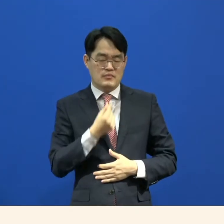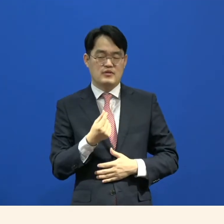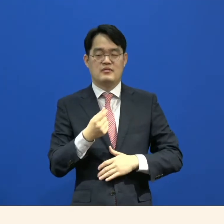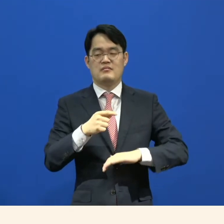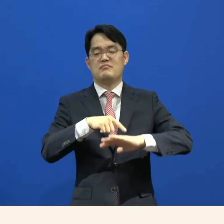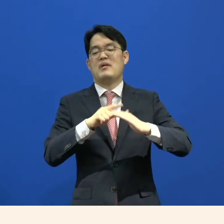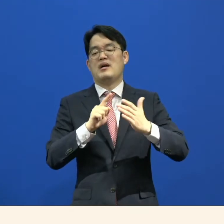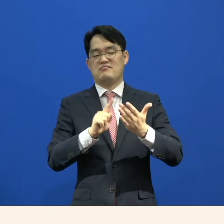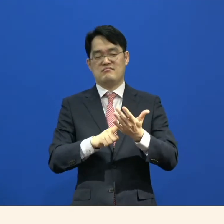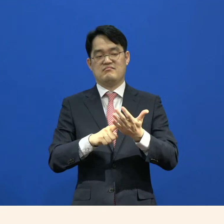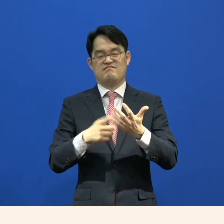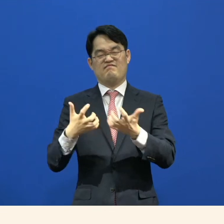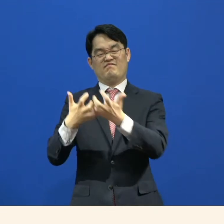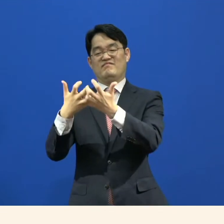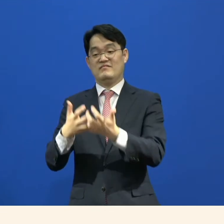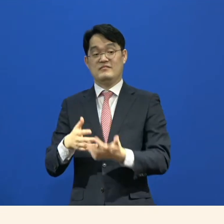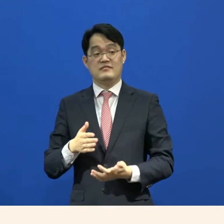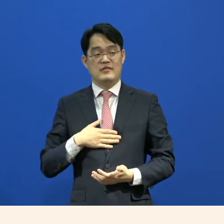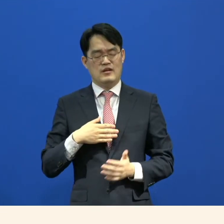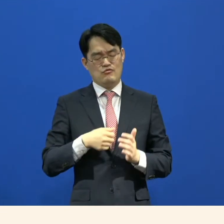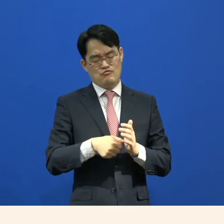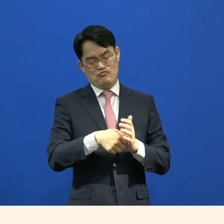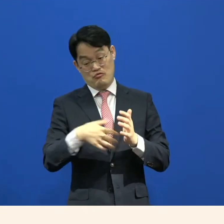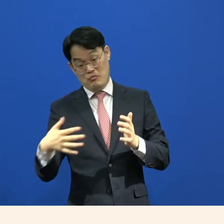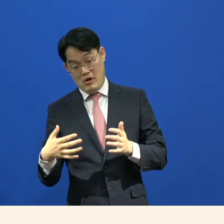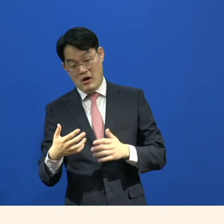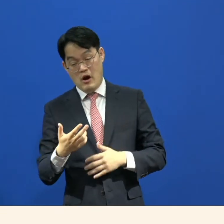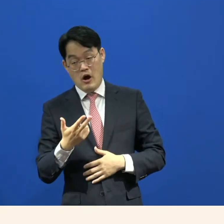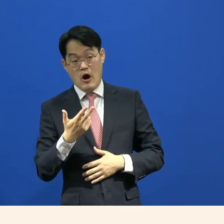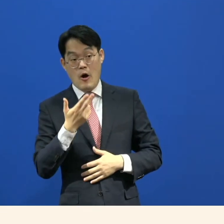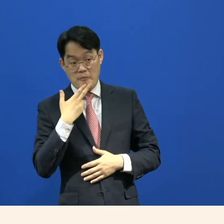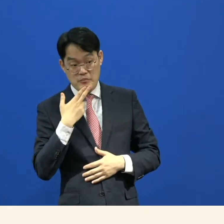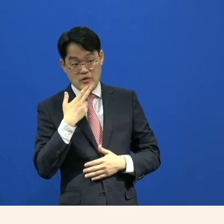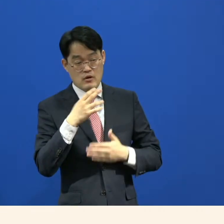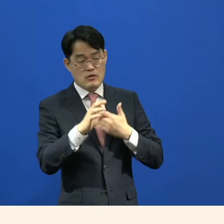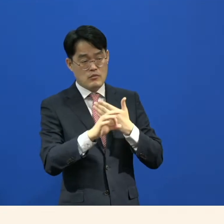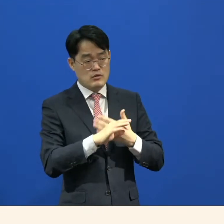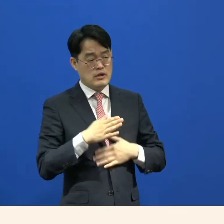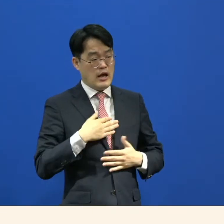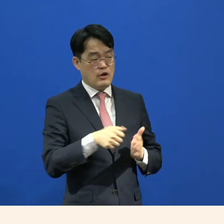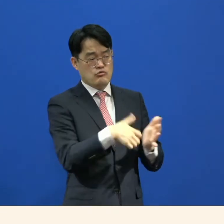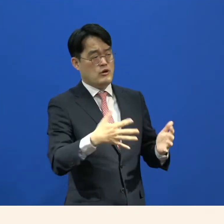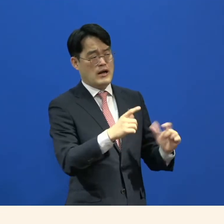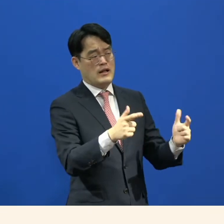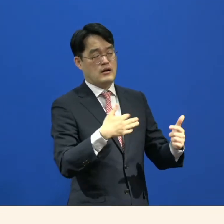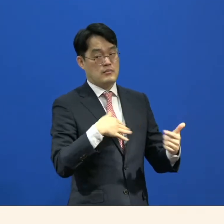그래서 내가 유명해지지 않으면 유명한 사람을 내가 안다, 그걸 자랑하죠.